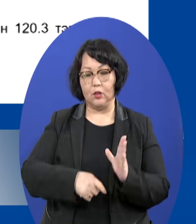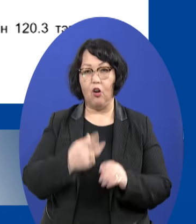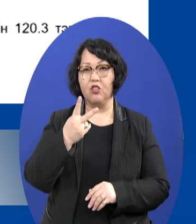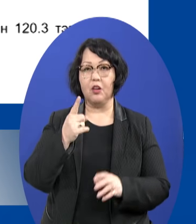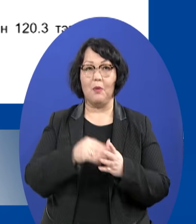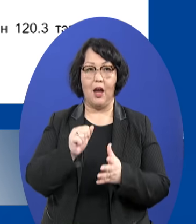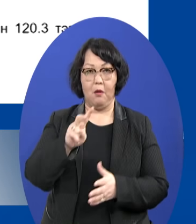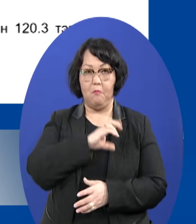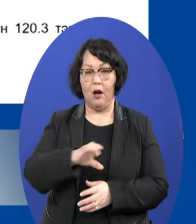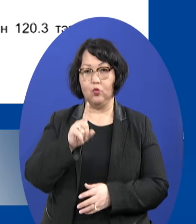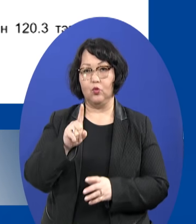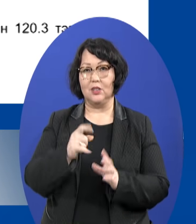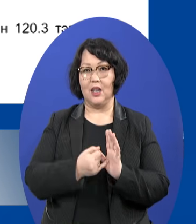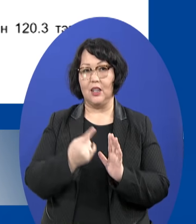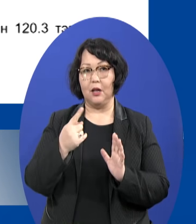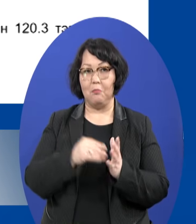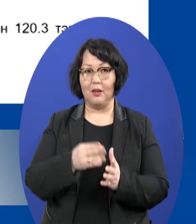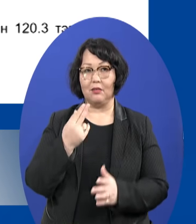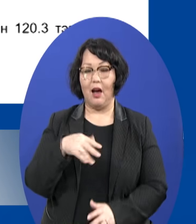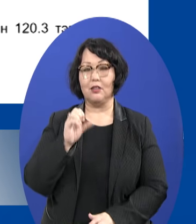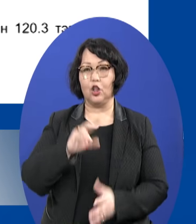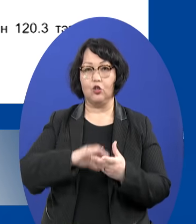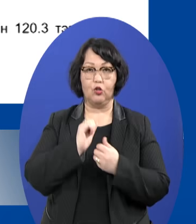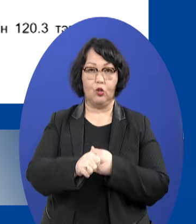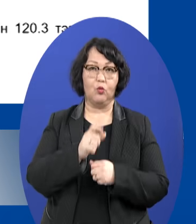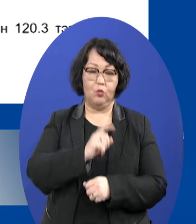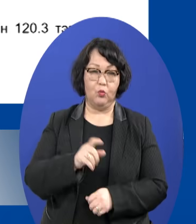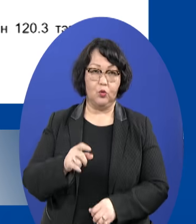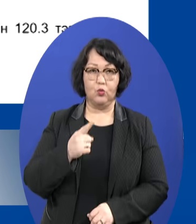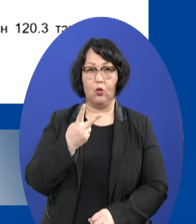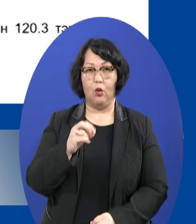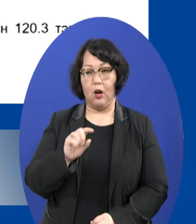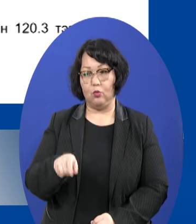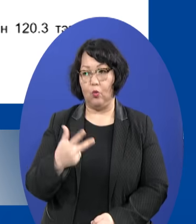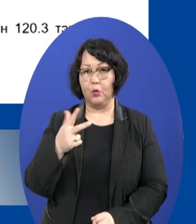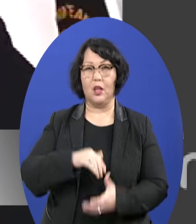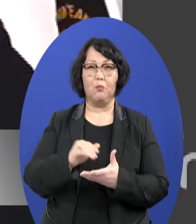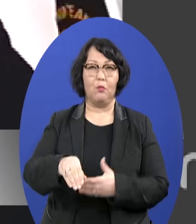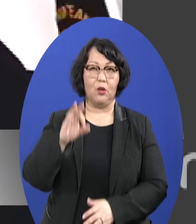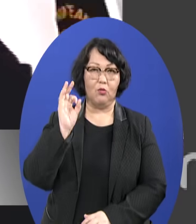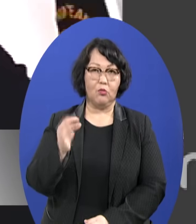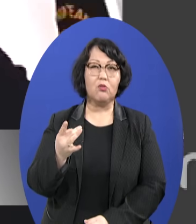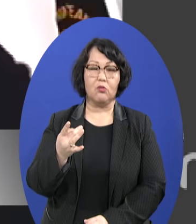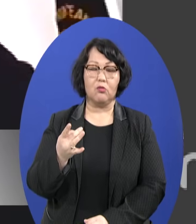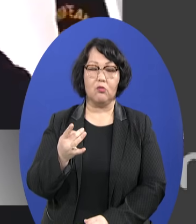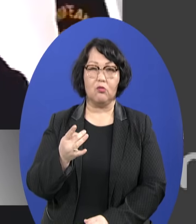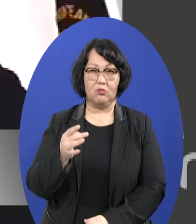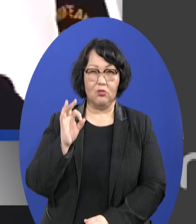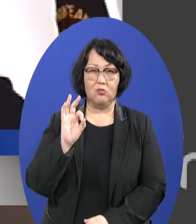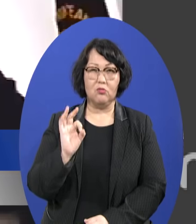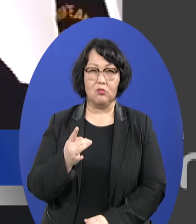буюу 161 мянган даатгуулагч 120.3 тэрбум төгрөгийн өртөө байна. Жилээс жилд